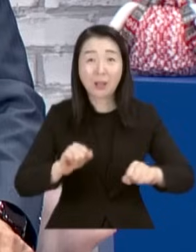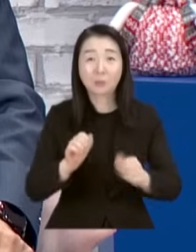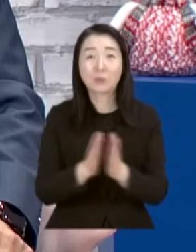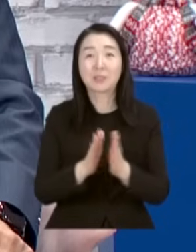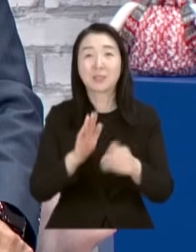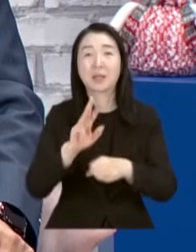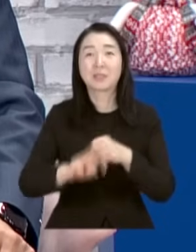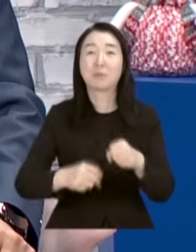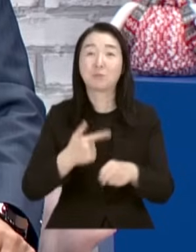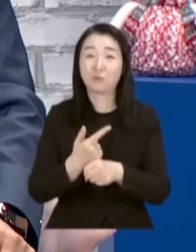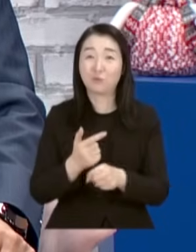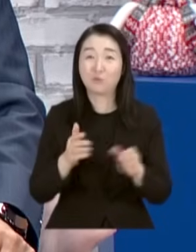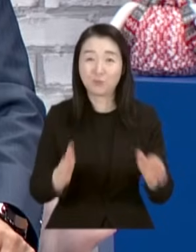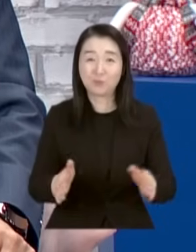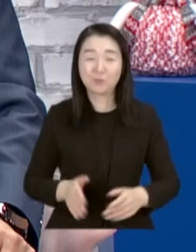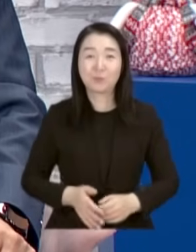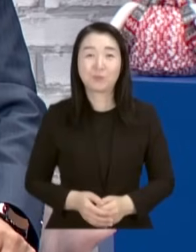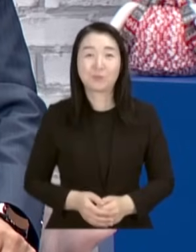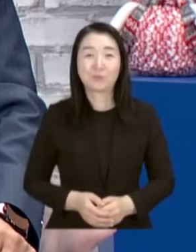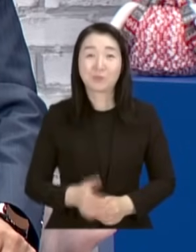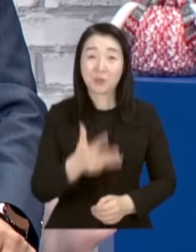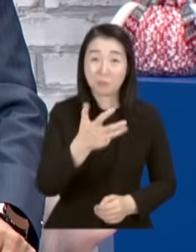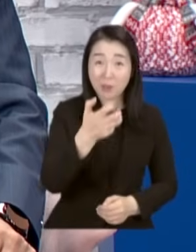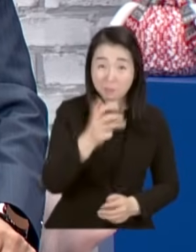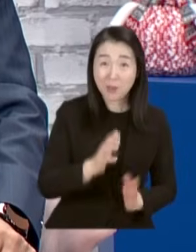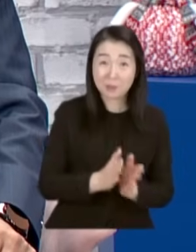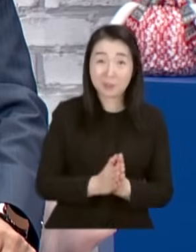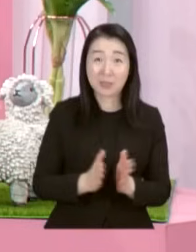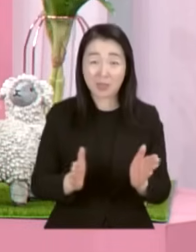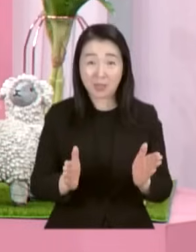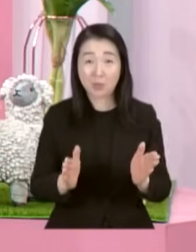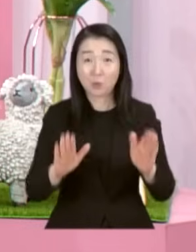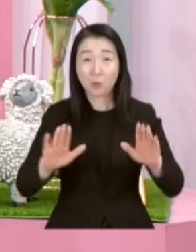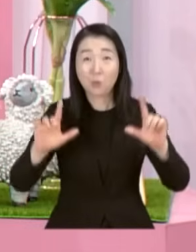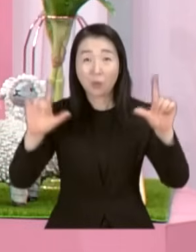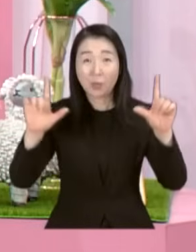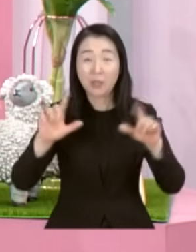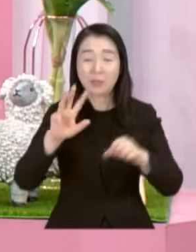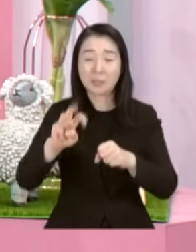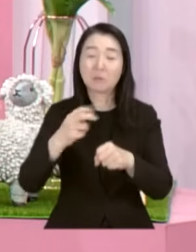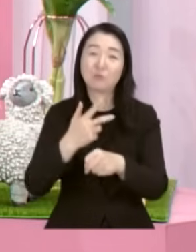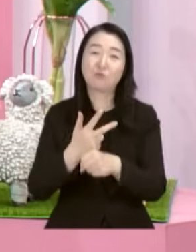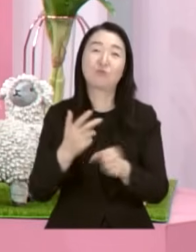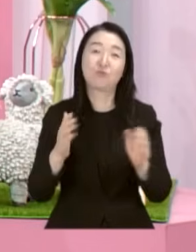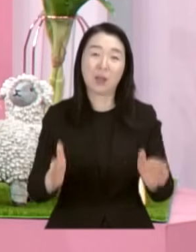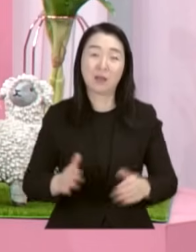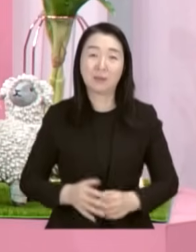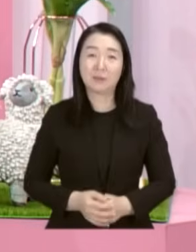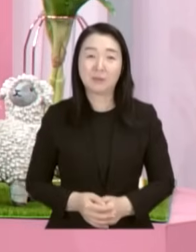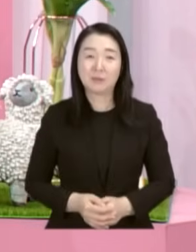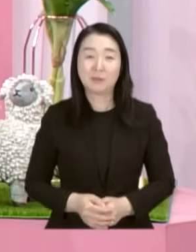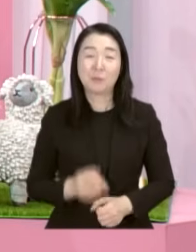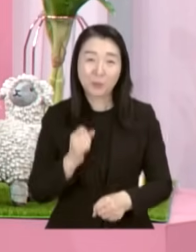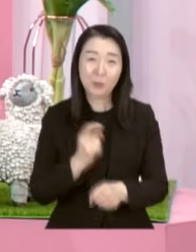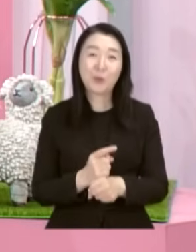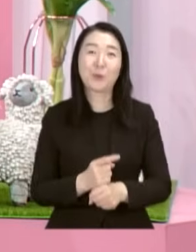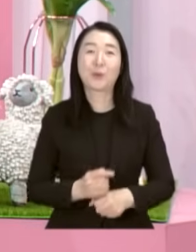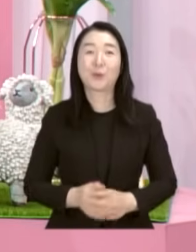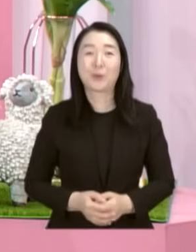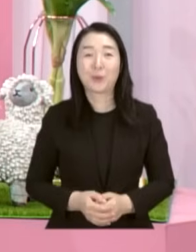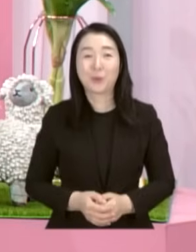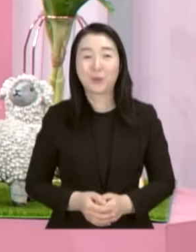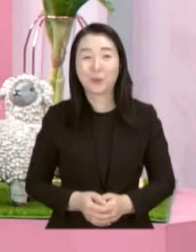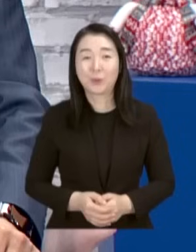벌써 그랬어요? 36년을 지금 맞습니다. 밥을 해오고 계세요. 88년부터 시작했으니까 네. 올해로 와. 36년째입니다. 아니 근데 벌써 그렇게